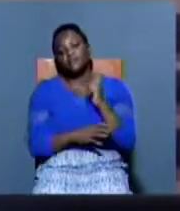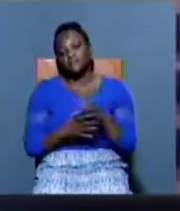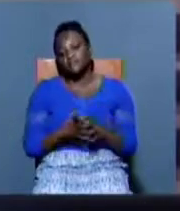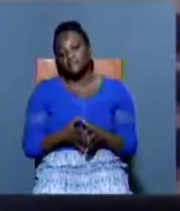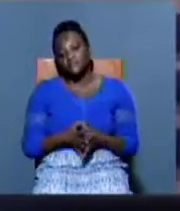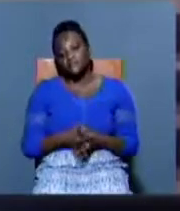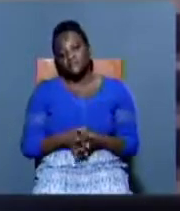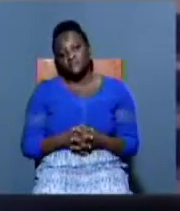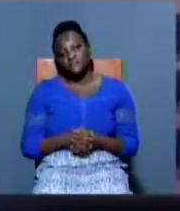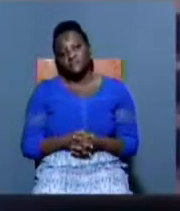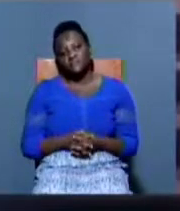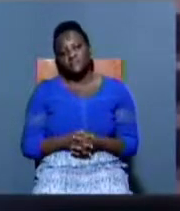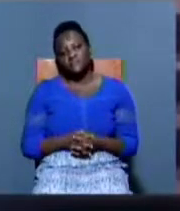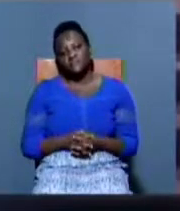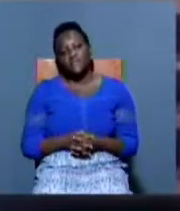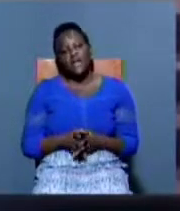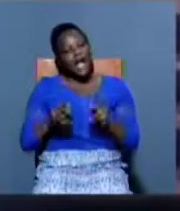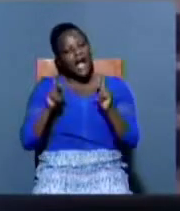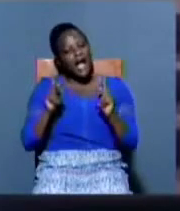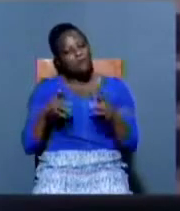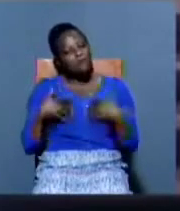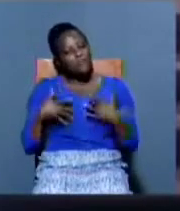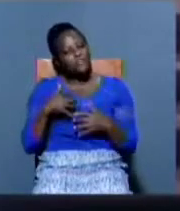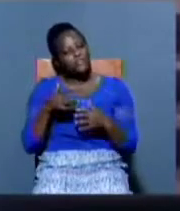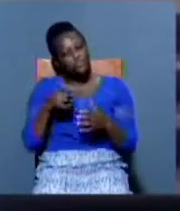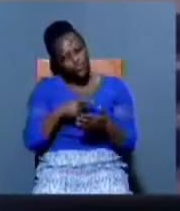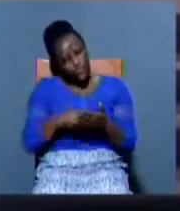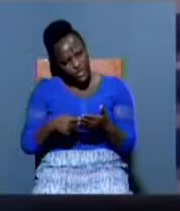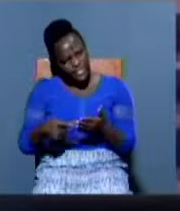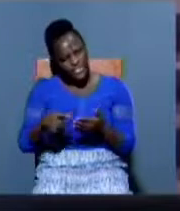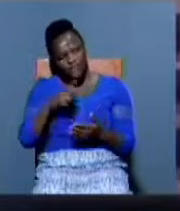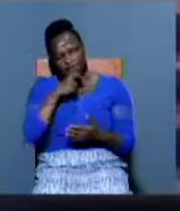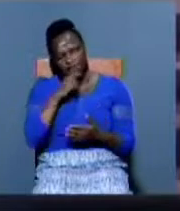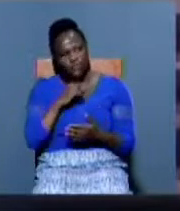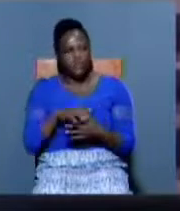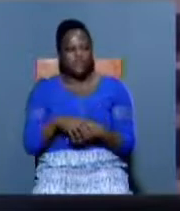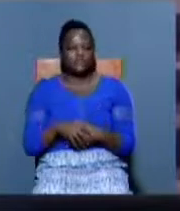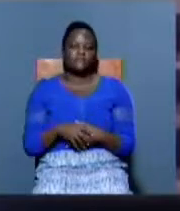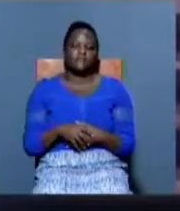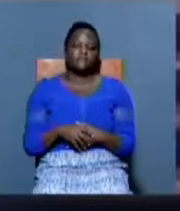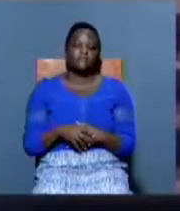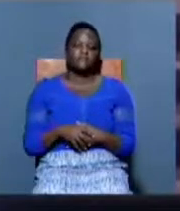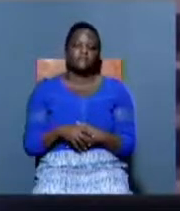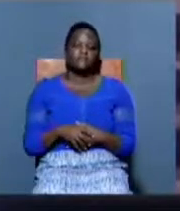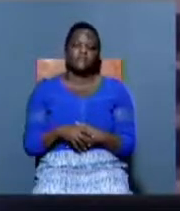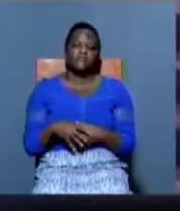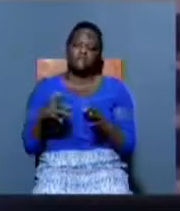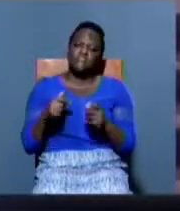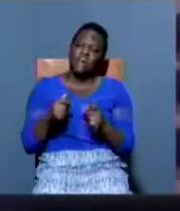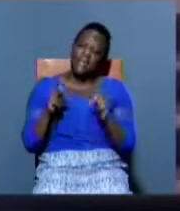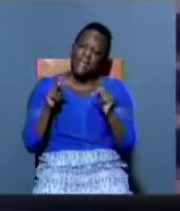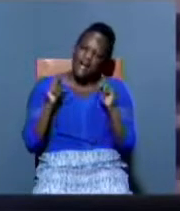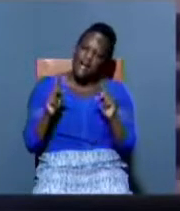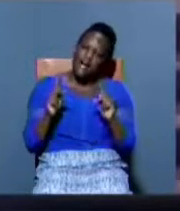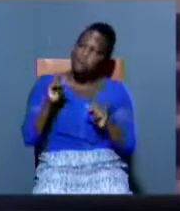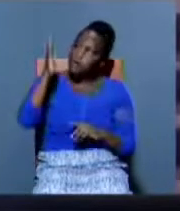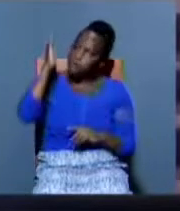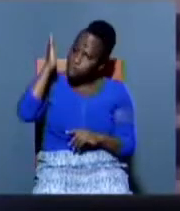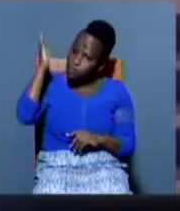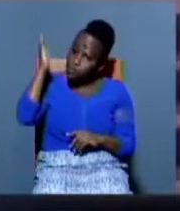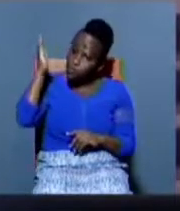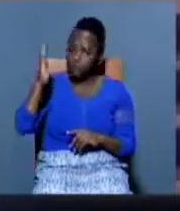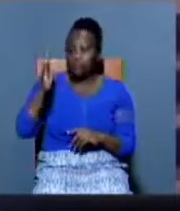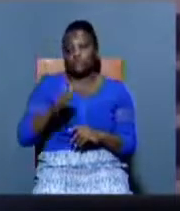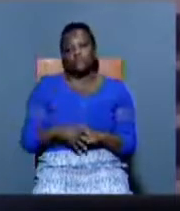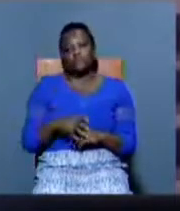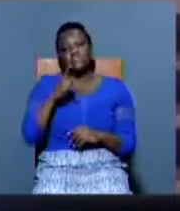If you want, kama unataka tukuite mwanaume, act like God. Fanya kama alivyofanya Mungu anayesema hivi,